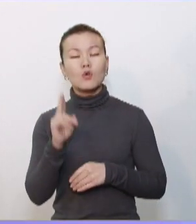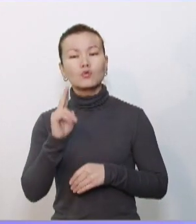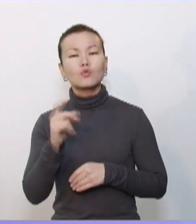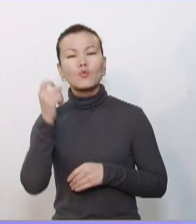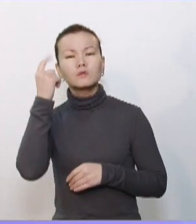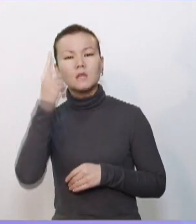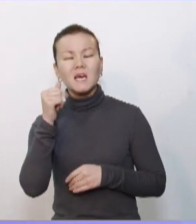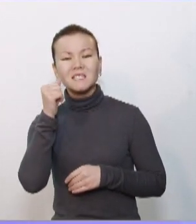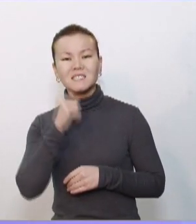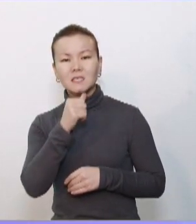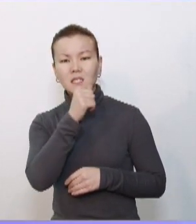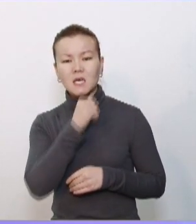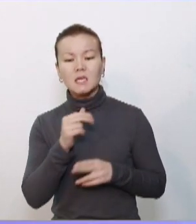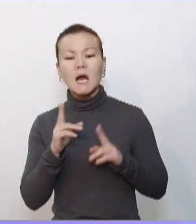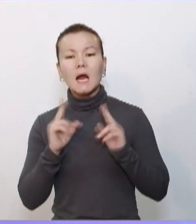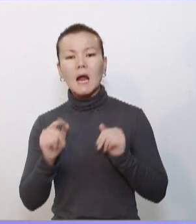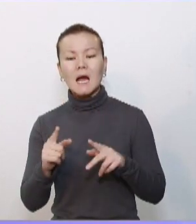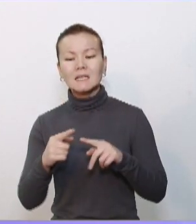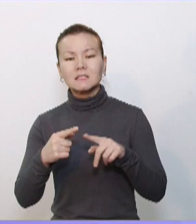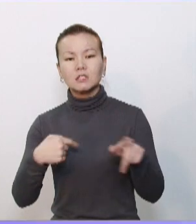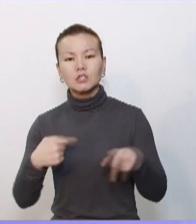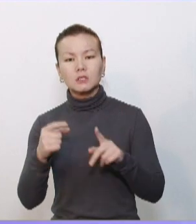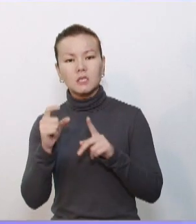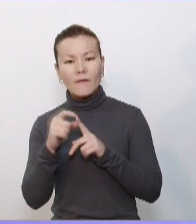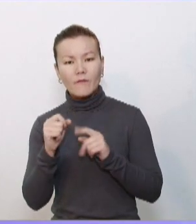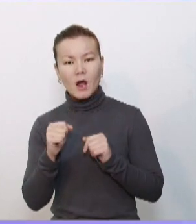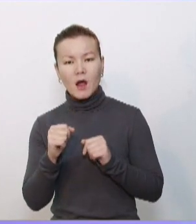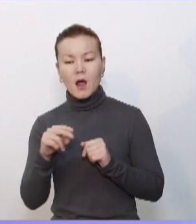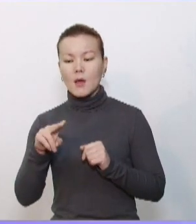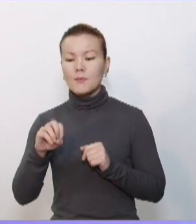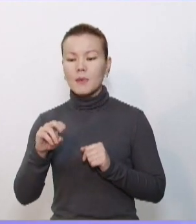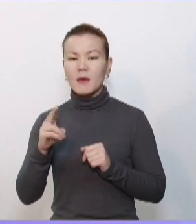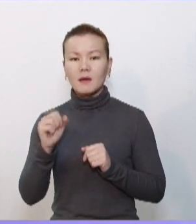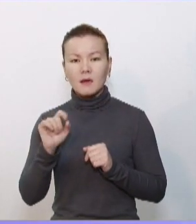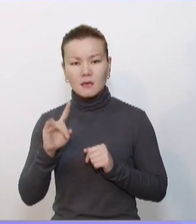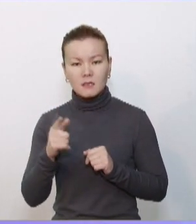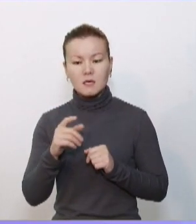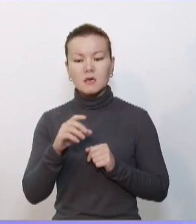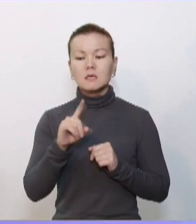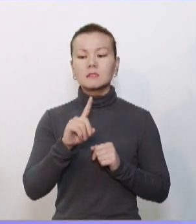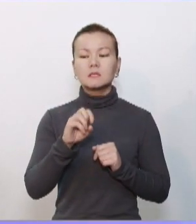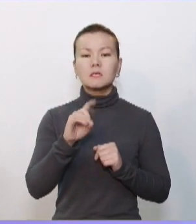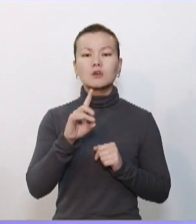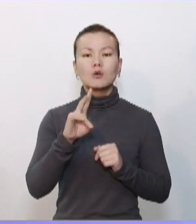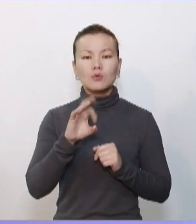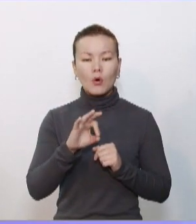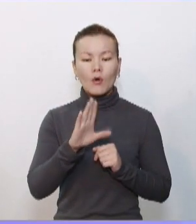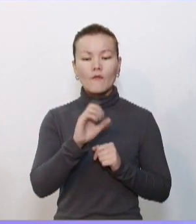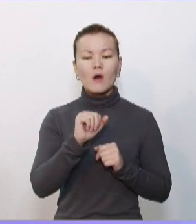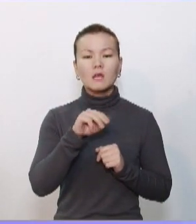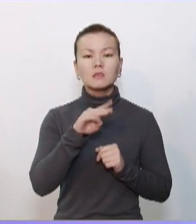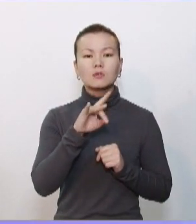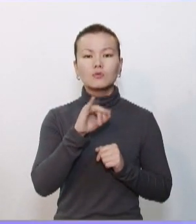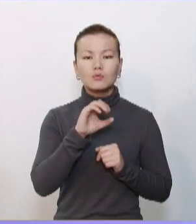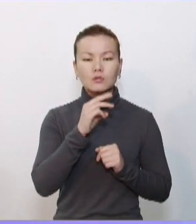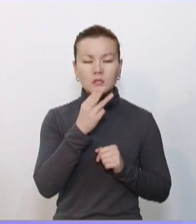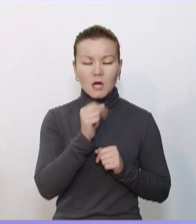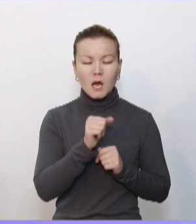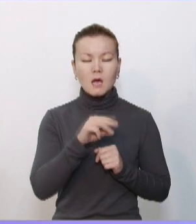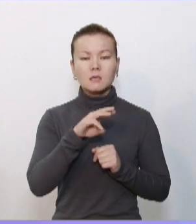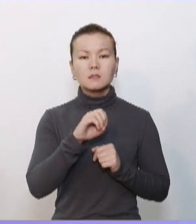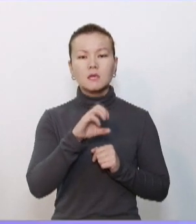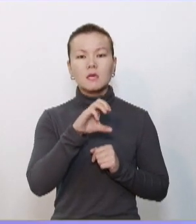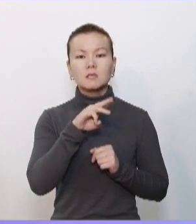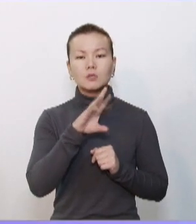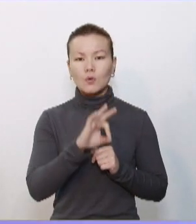секрет, как различить слова «пекарь», «зерно», «ватрушка», «тесто»,